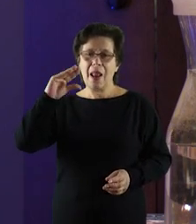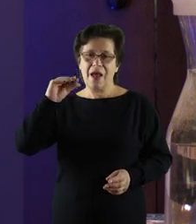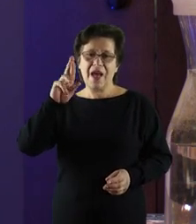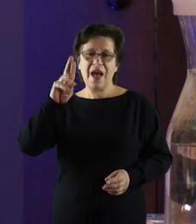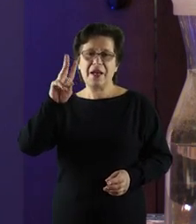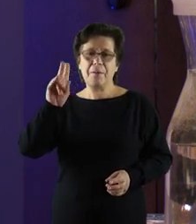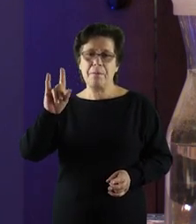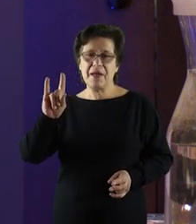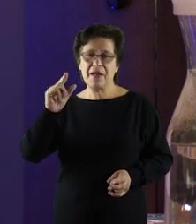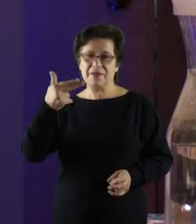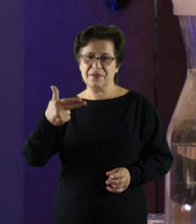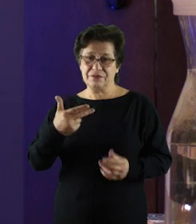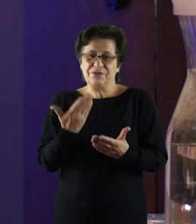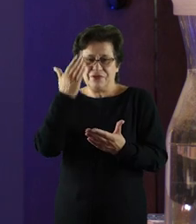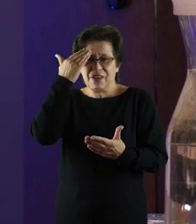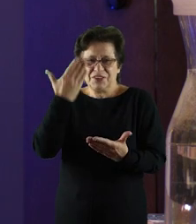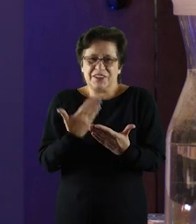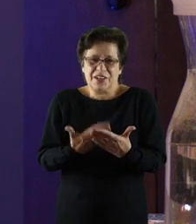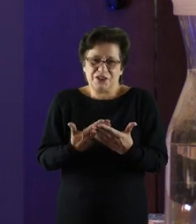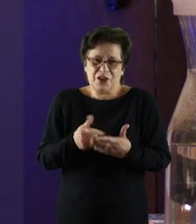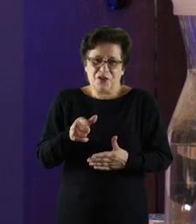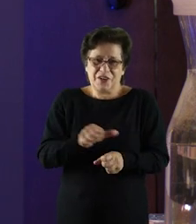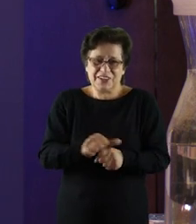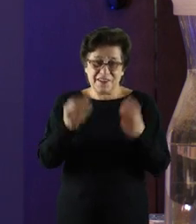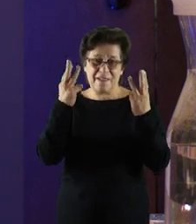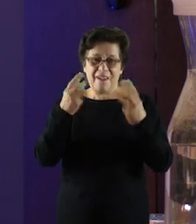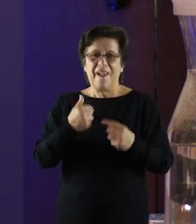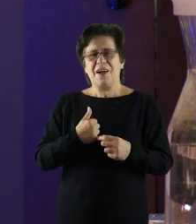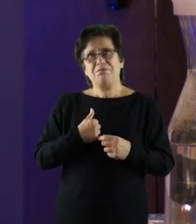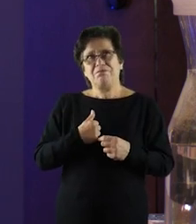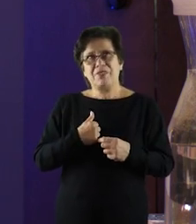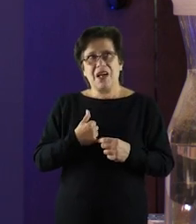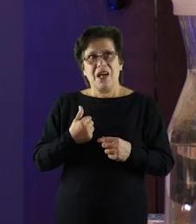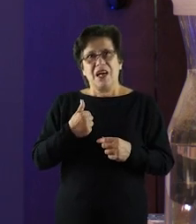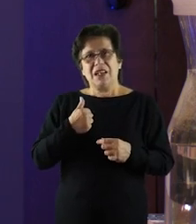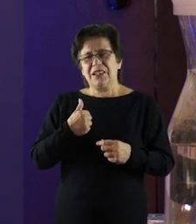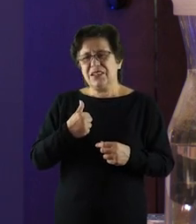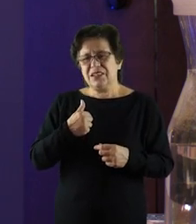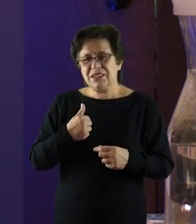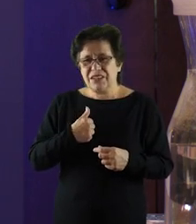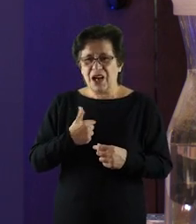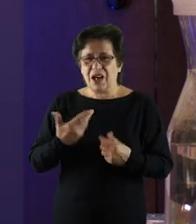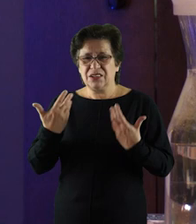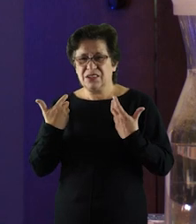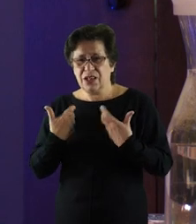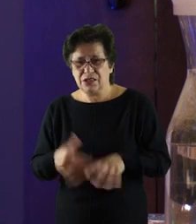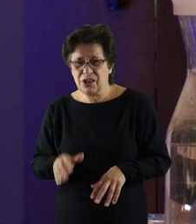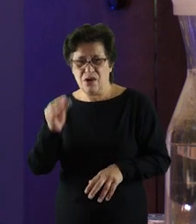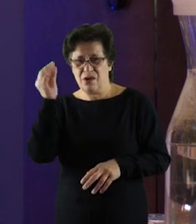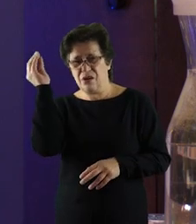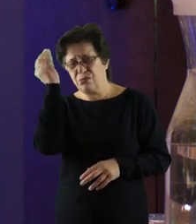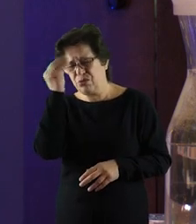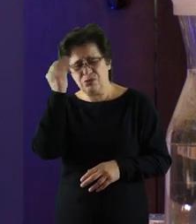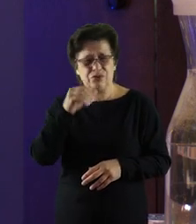Świetnie. A wiecie, dlaczego mnie tak urzekła i jest najważniejsza? Ponieważ ja bardzo nie chciałam nauczyć się czytać. Serio.